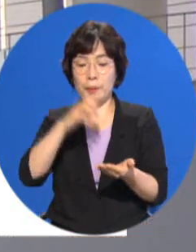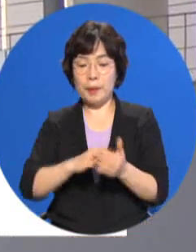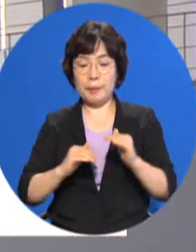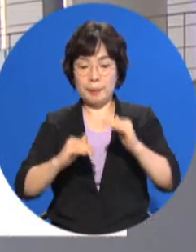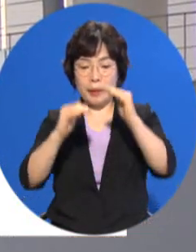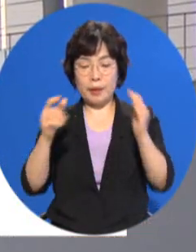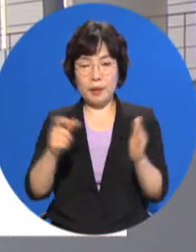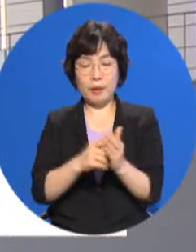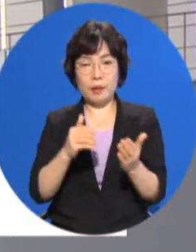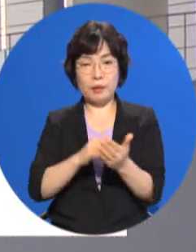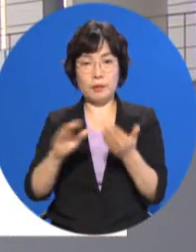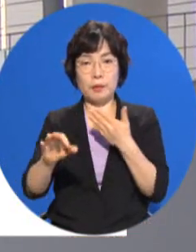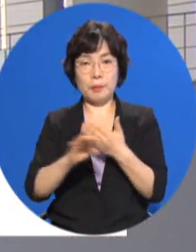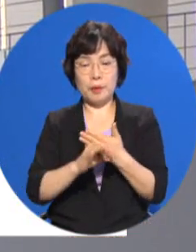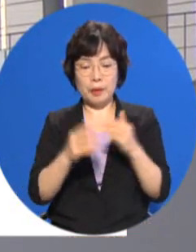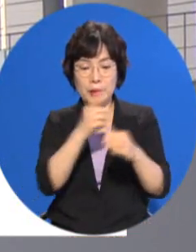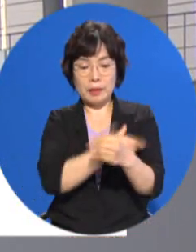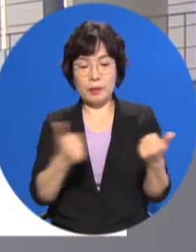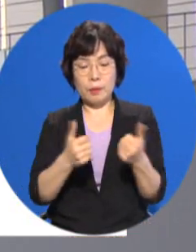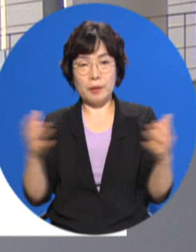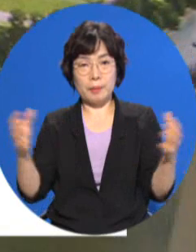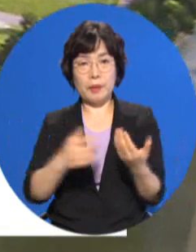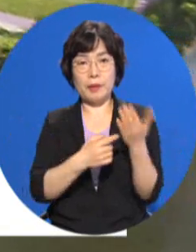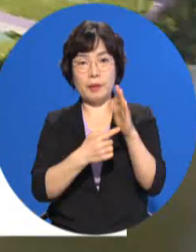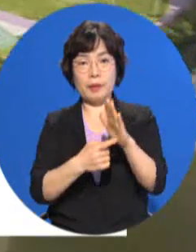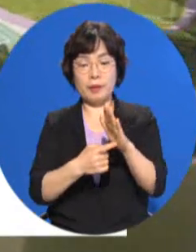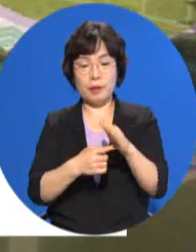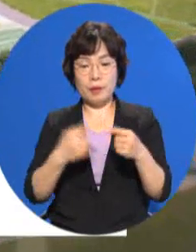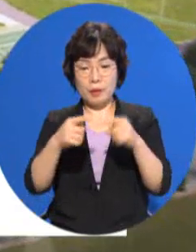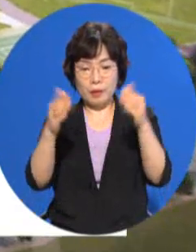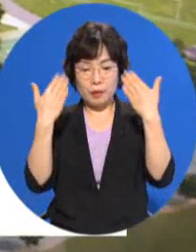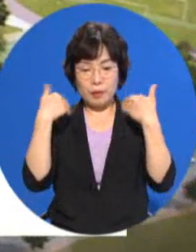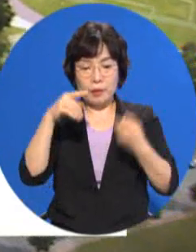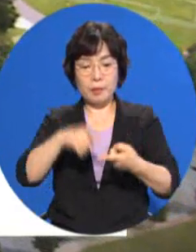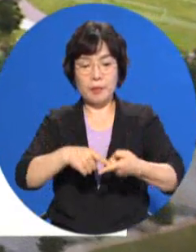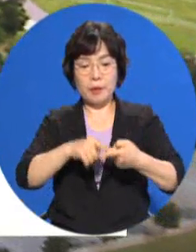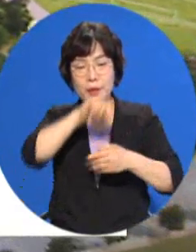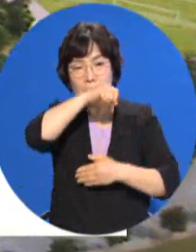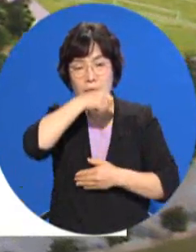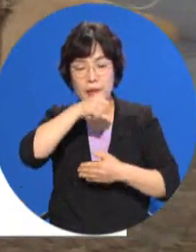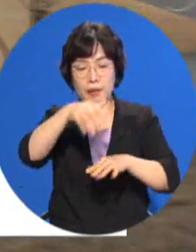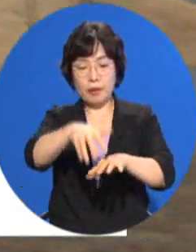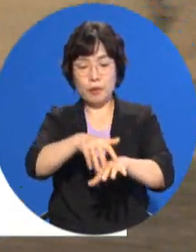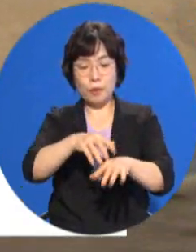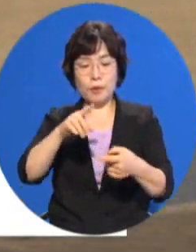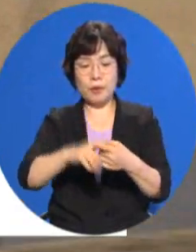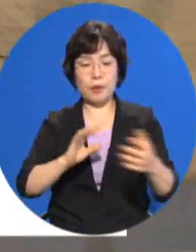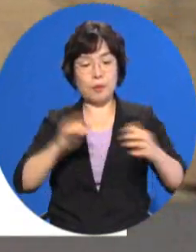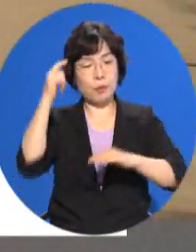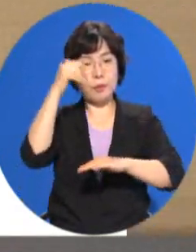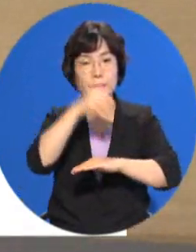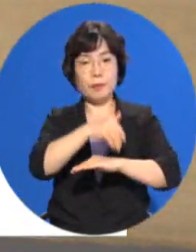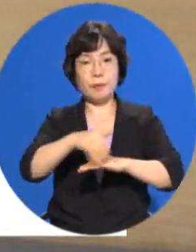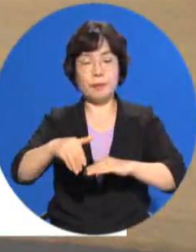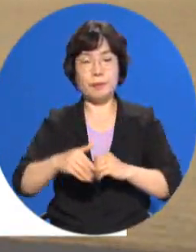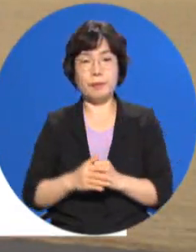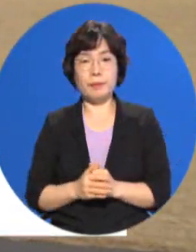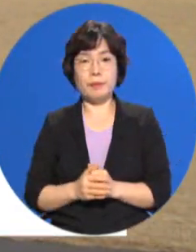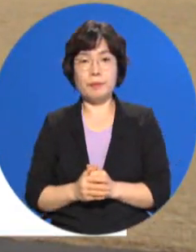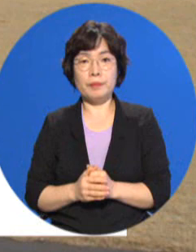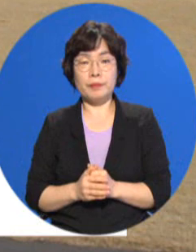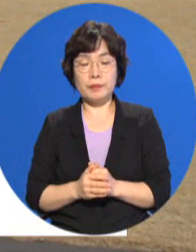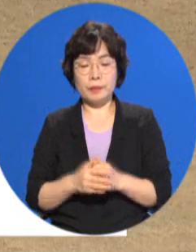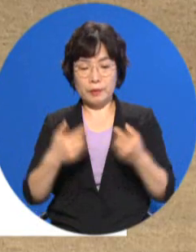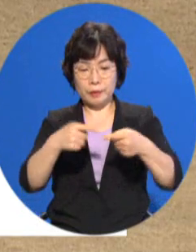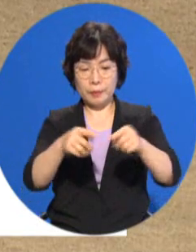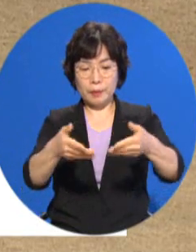등기가 마무리되는 대로 이사회를 소집해 한전공대 설립에 따른 예산과 조직안 등을 논의할 예정입니다. 또